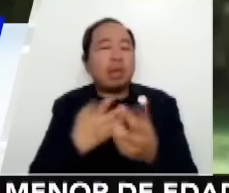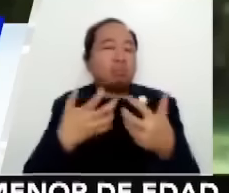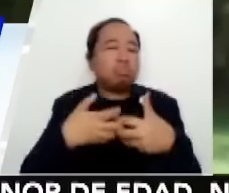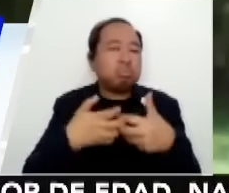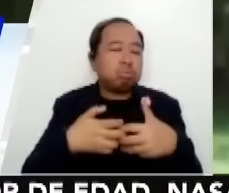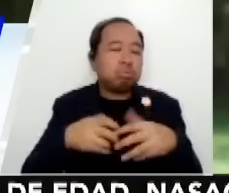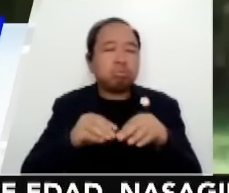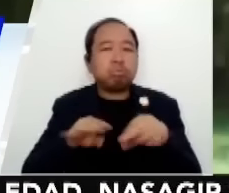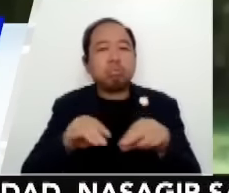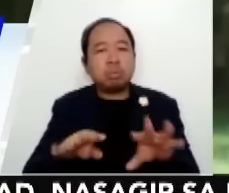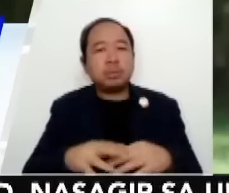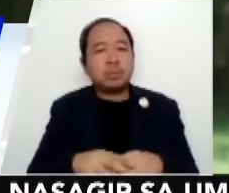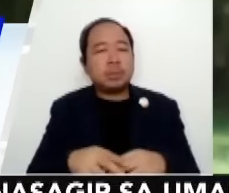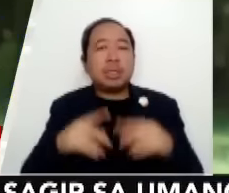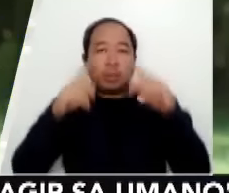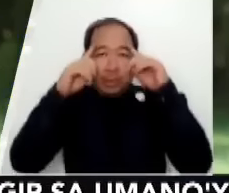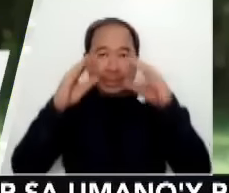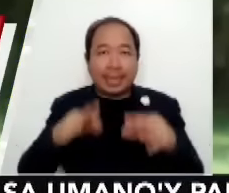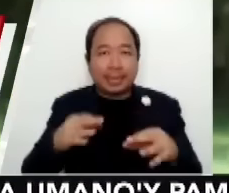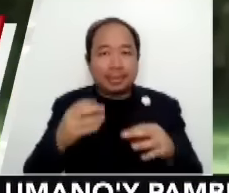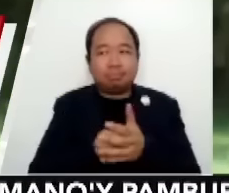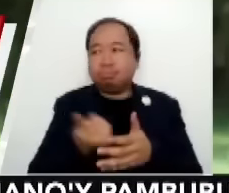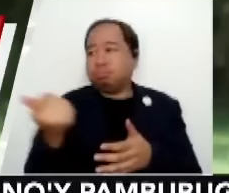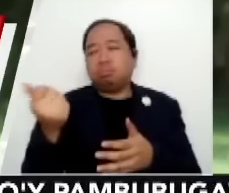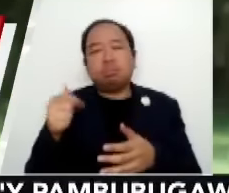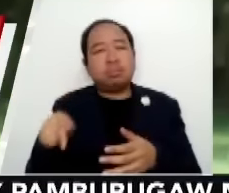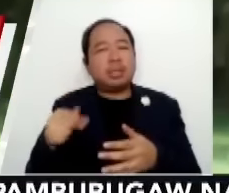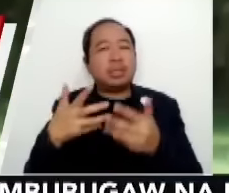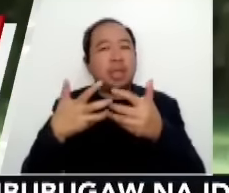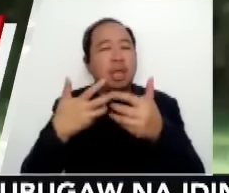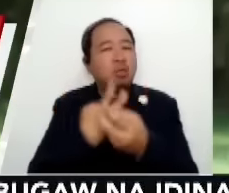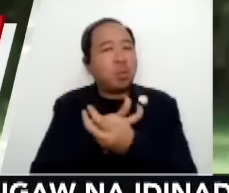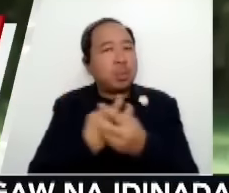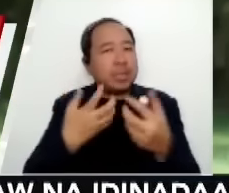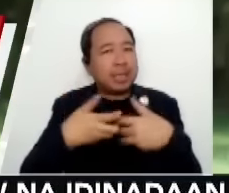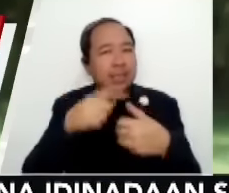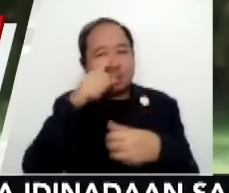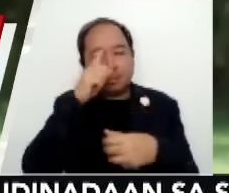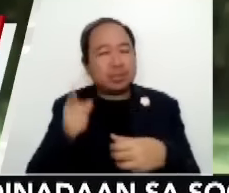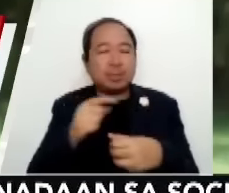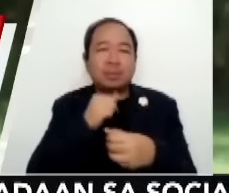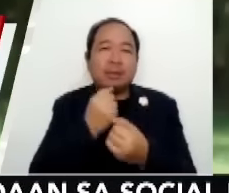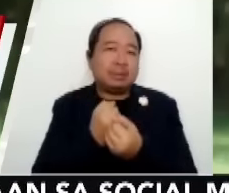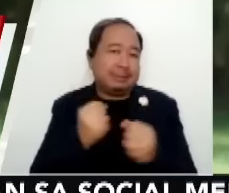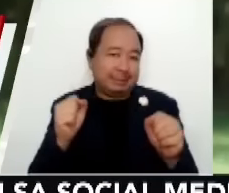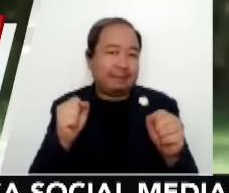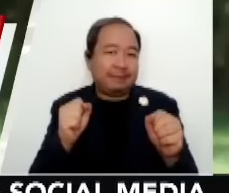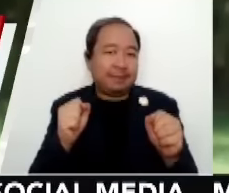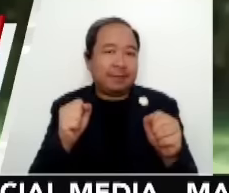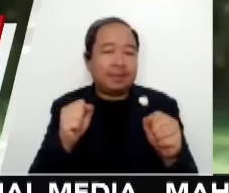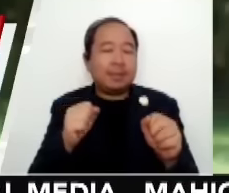decided to phase it out because it is not safe. It also